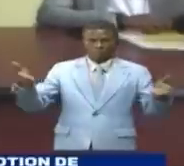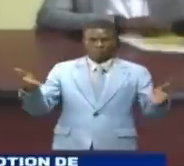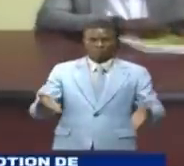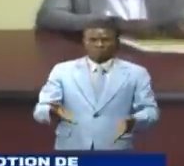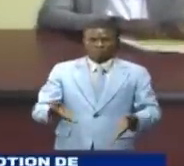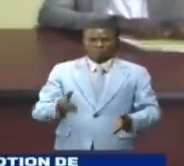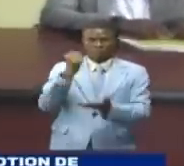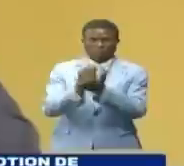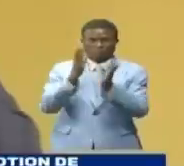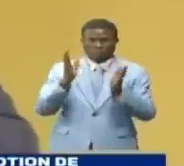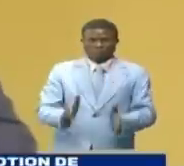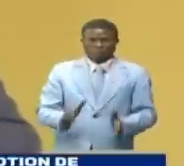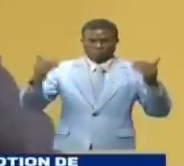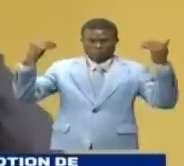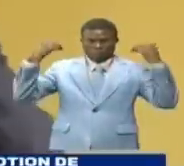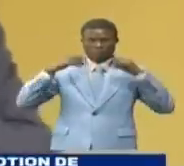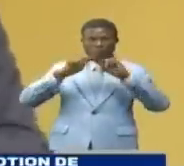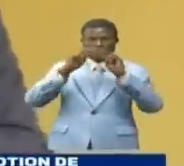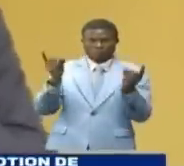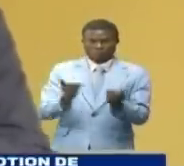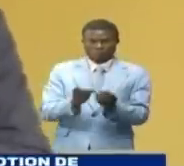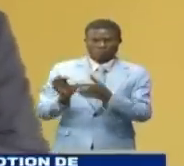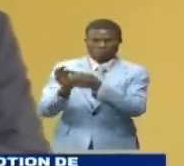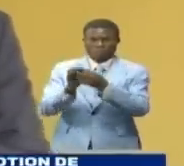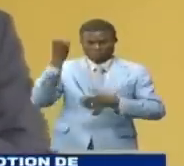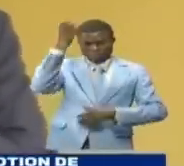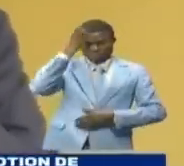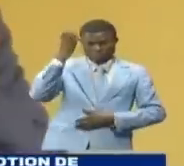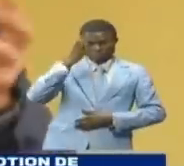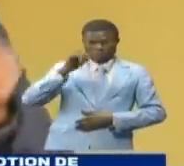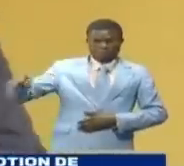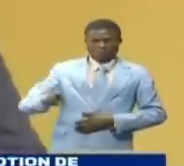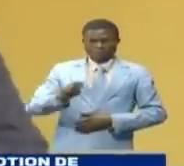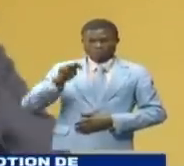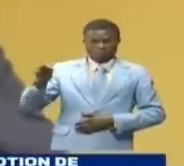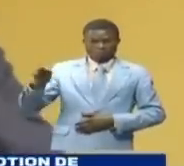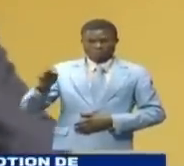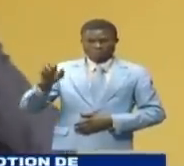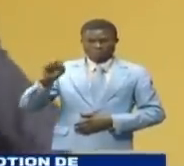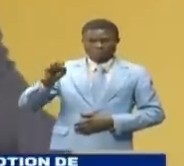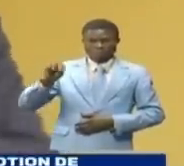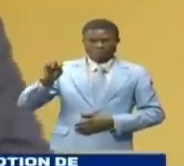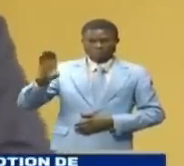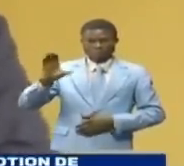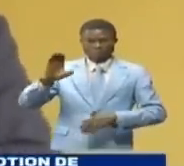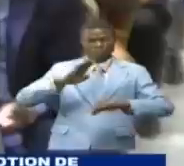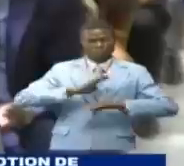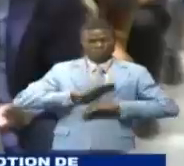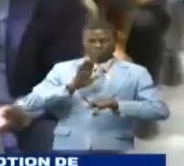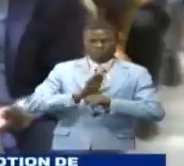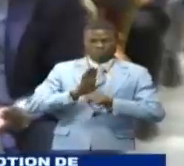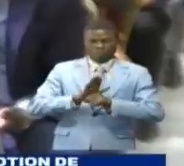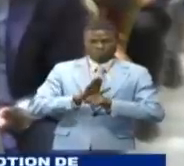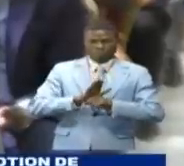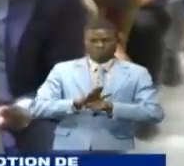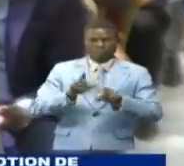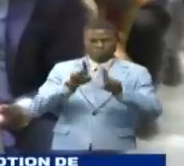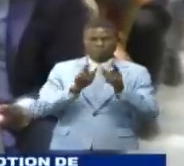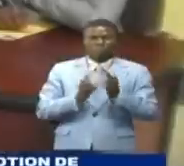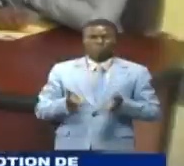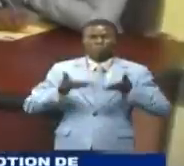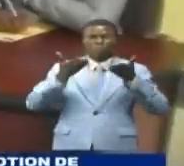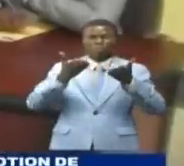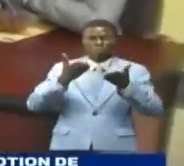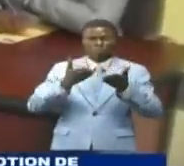de l'ambassadeur et chef de la délégation de l'Union européenne, Jean-Marc Châtaignier, qui s'est dit très satisfait. Il a tout de même suggéré pour